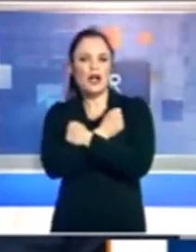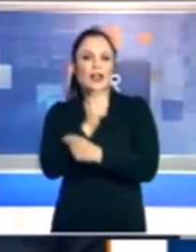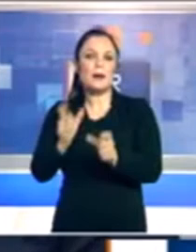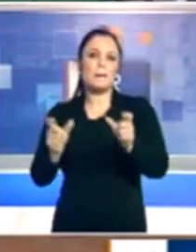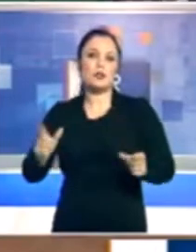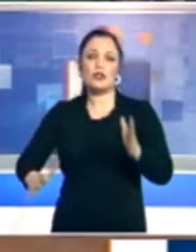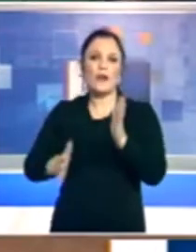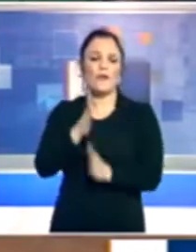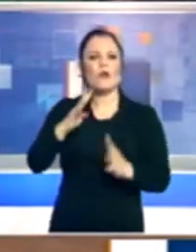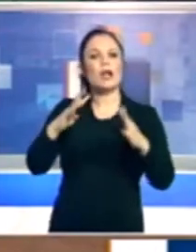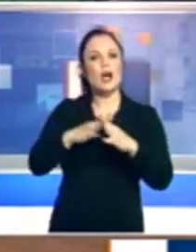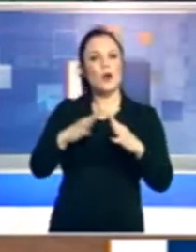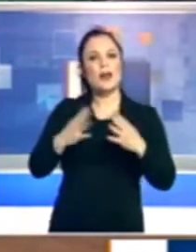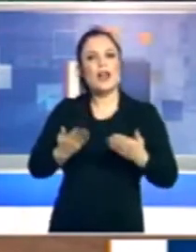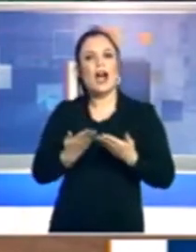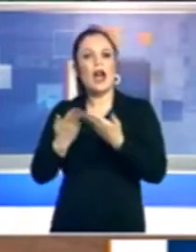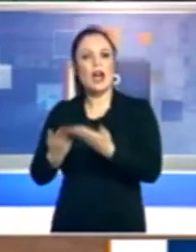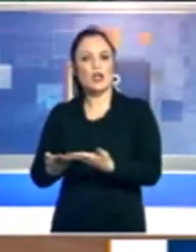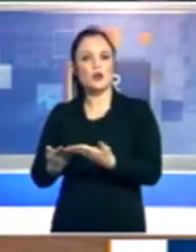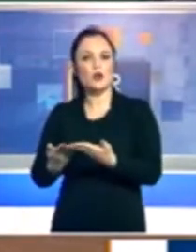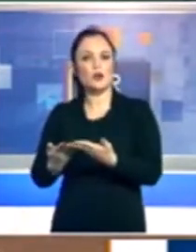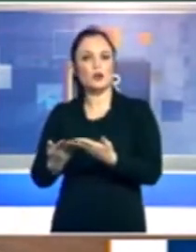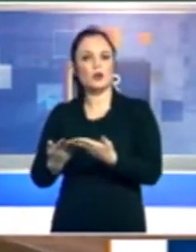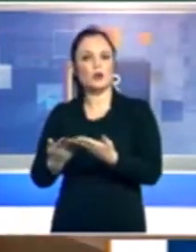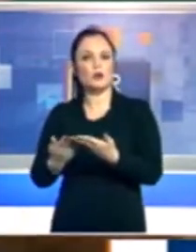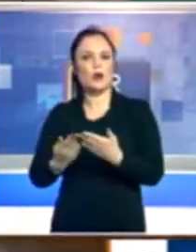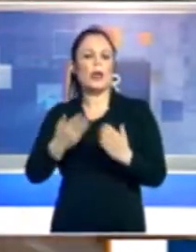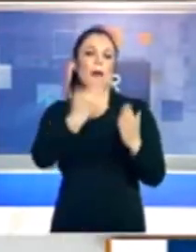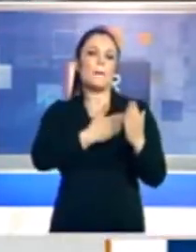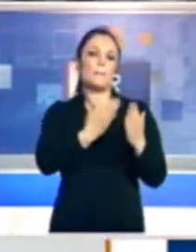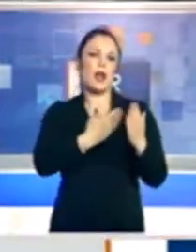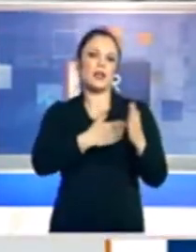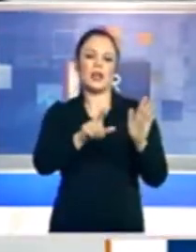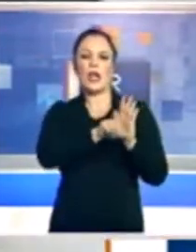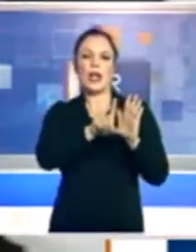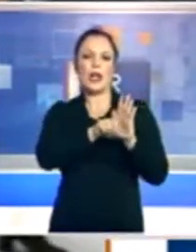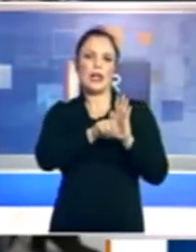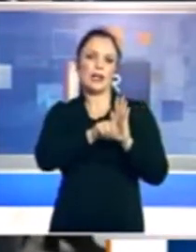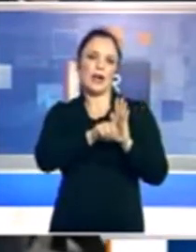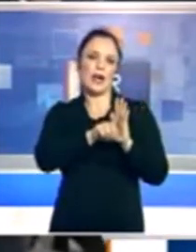dalla guerra, aiutandoli attraverso lo snellimento delle pratiche burocratiche per ottenere i documenti.